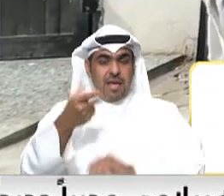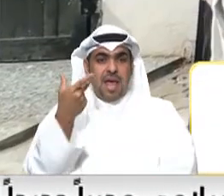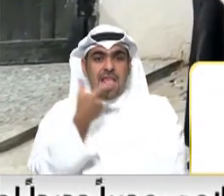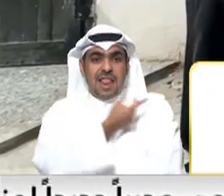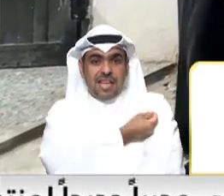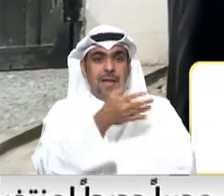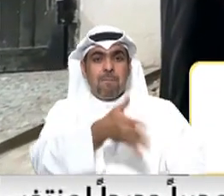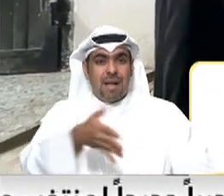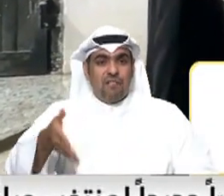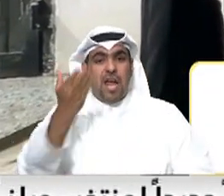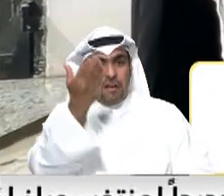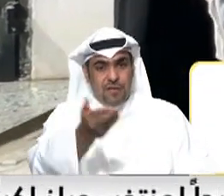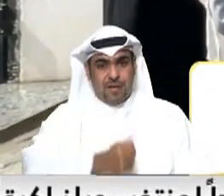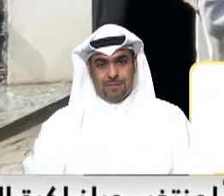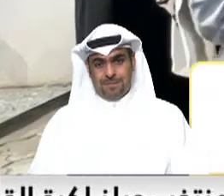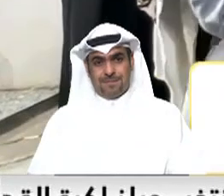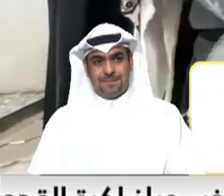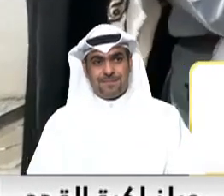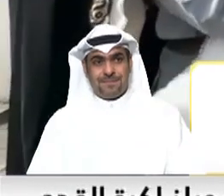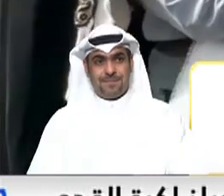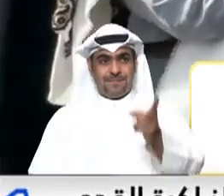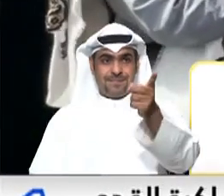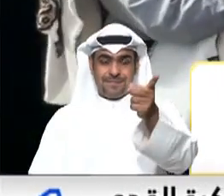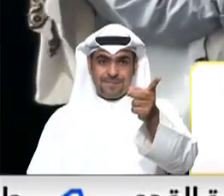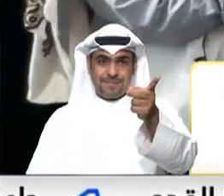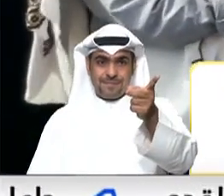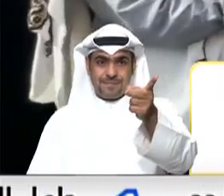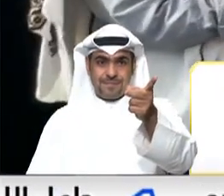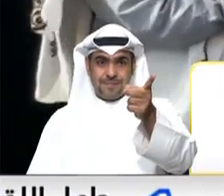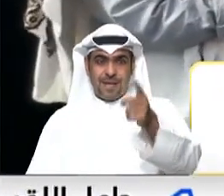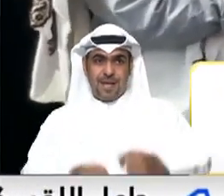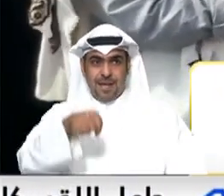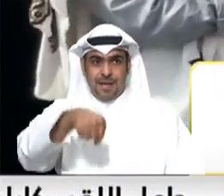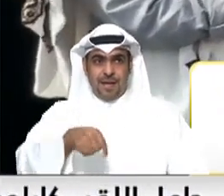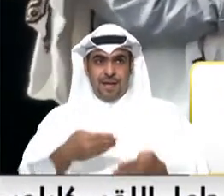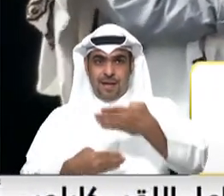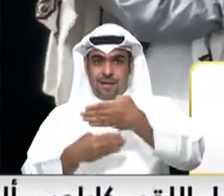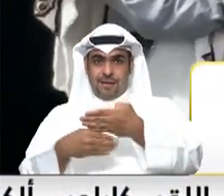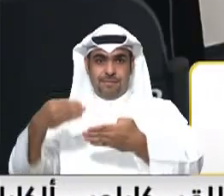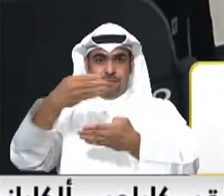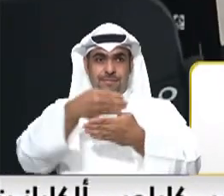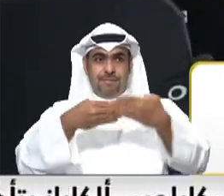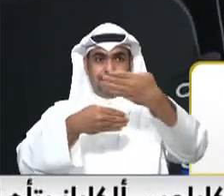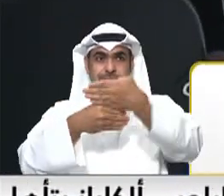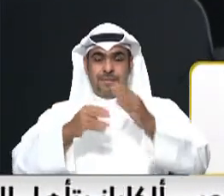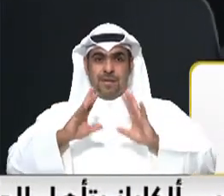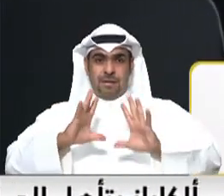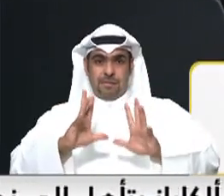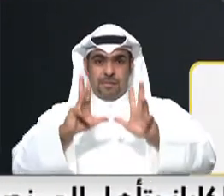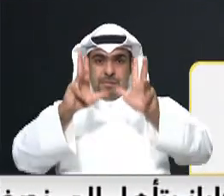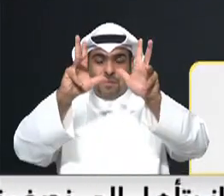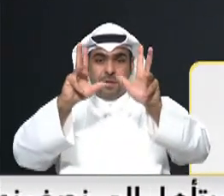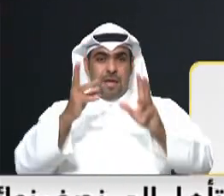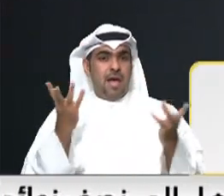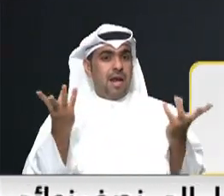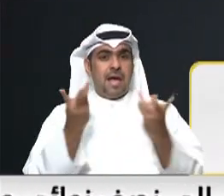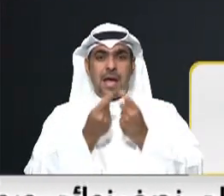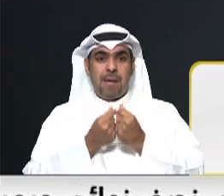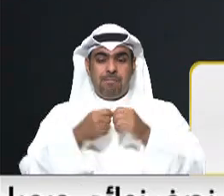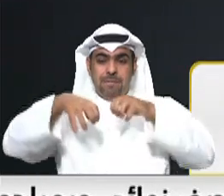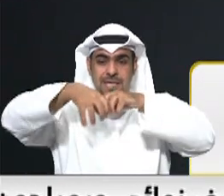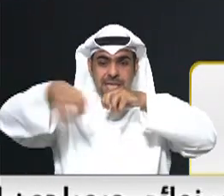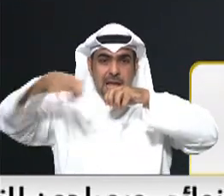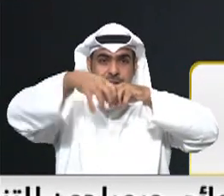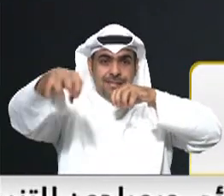للأطفال. ويتكون المشروع من بناء وتجهيز مركز طبي يتكون من 6 عيادات